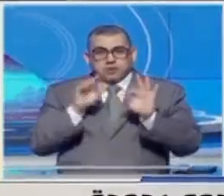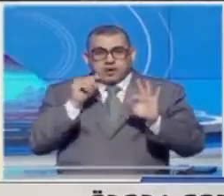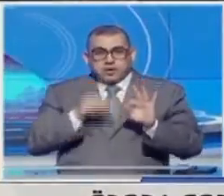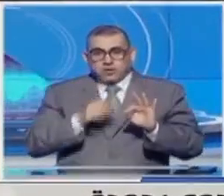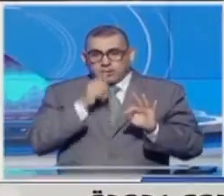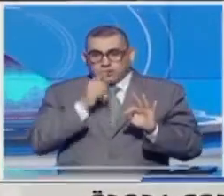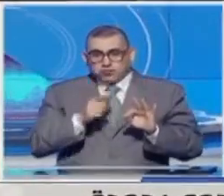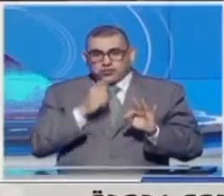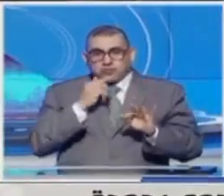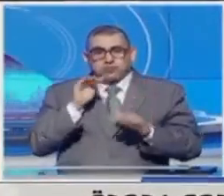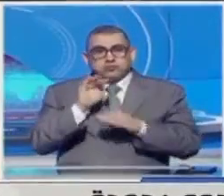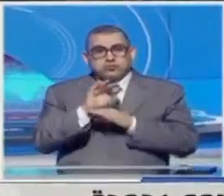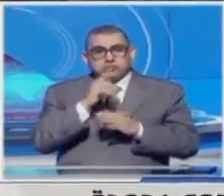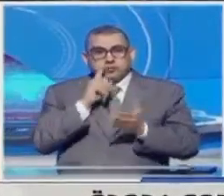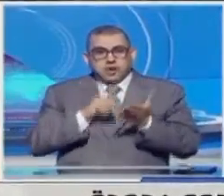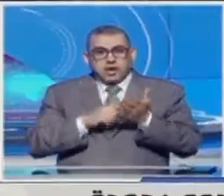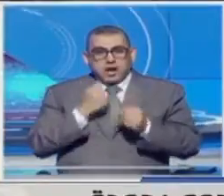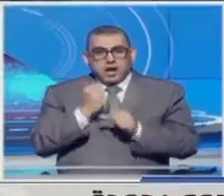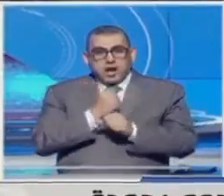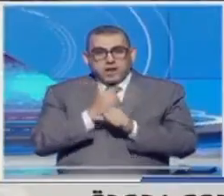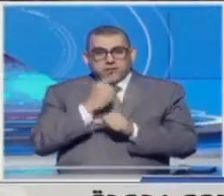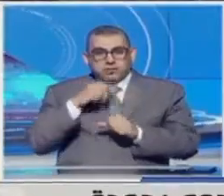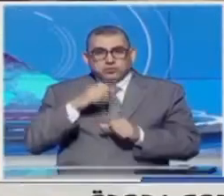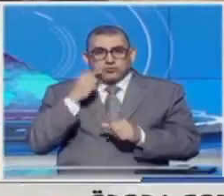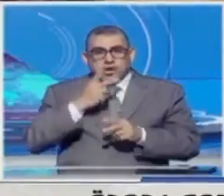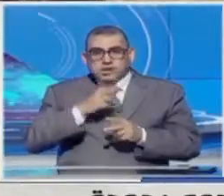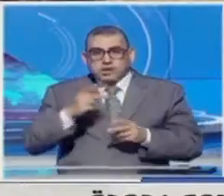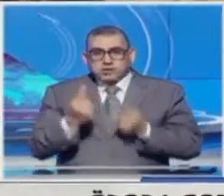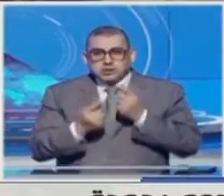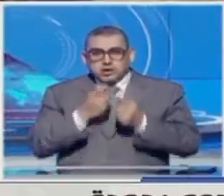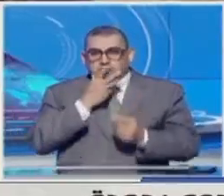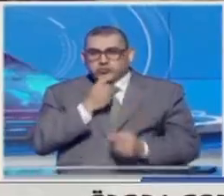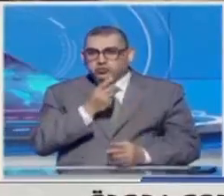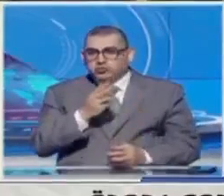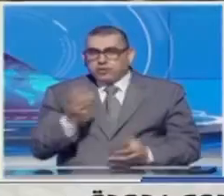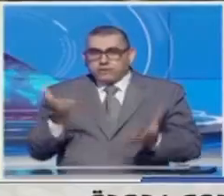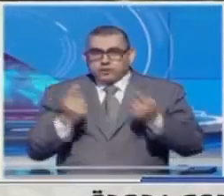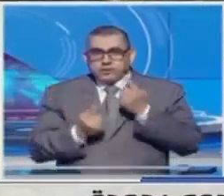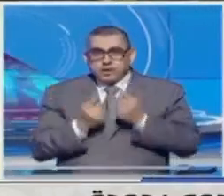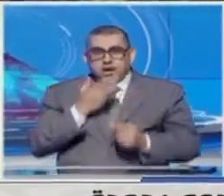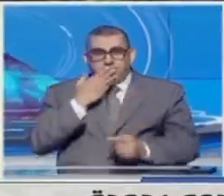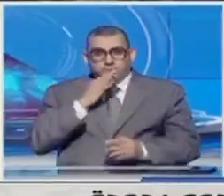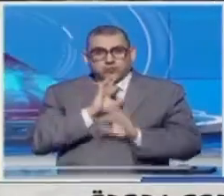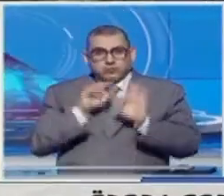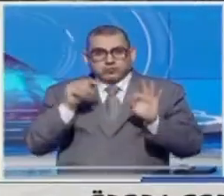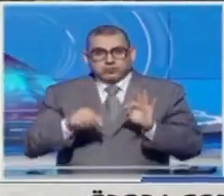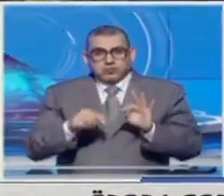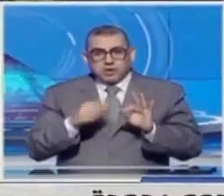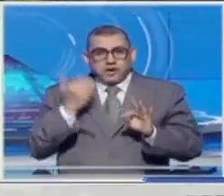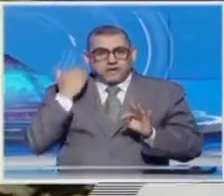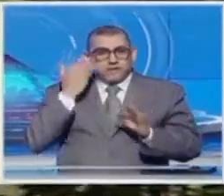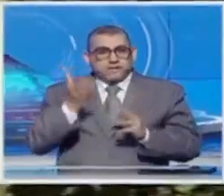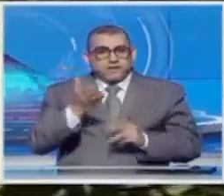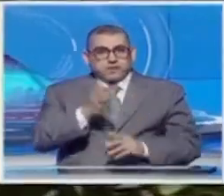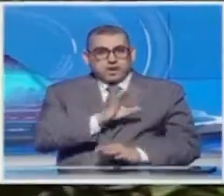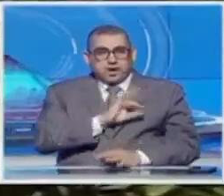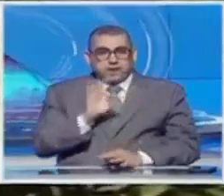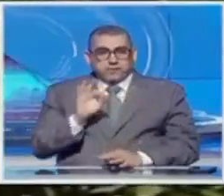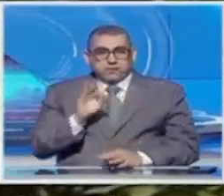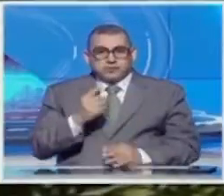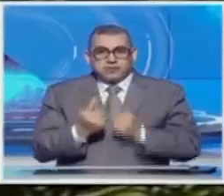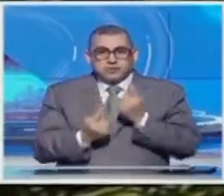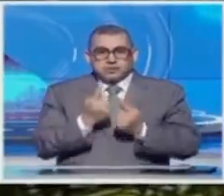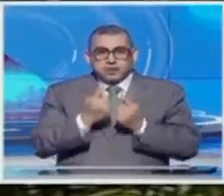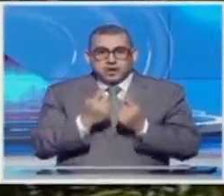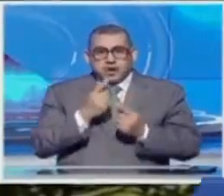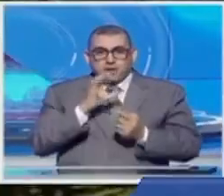النخيل المتميزة على مستوى كافة الأصناف والأنواع المختلفة. الحمد لله هنا موفرين جميع شتلات